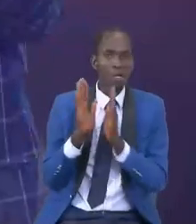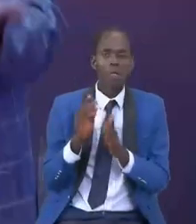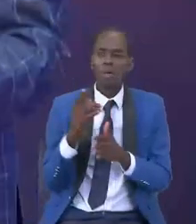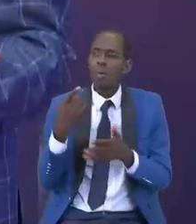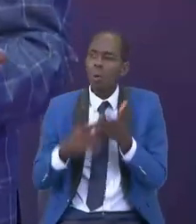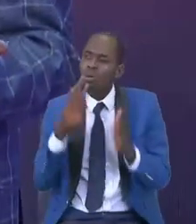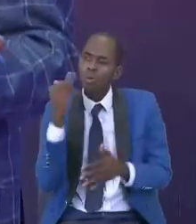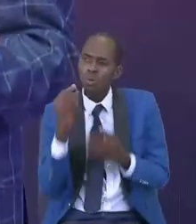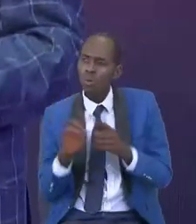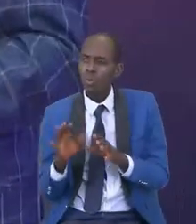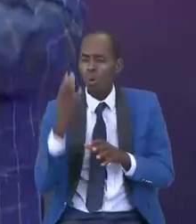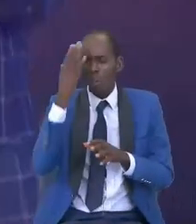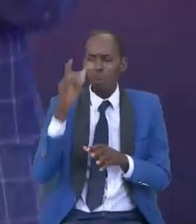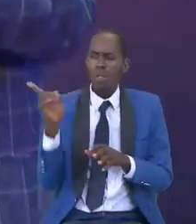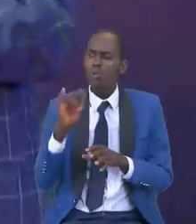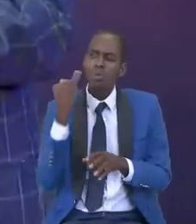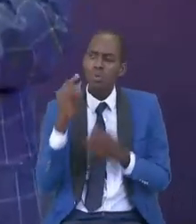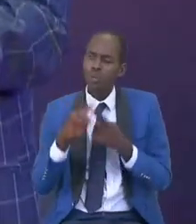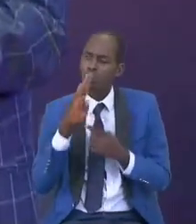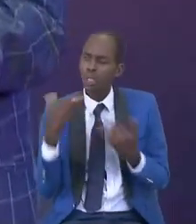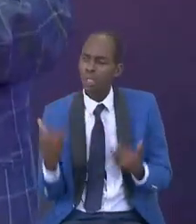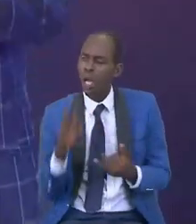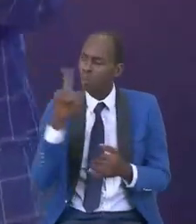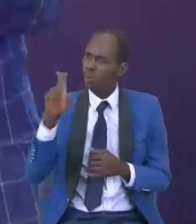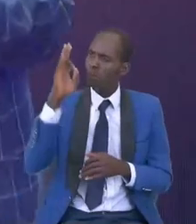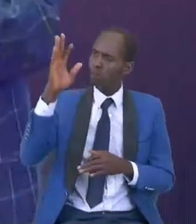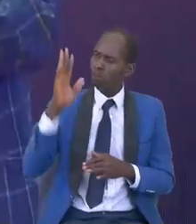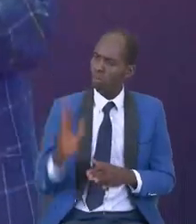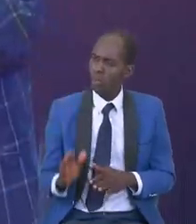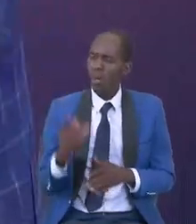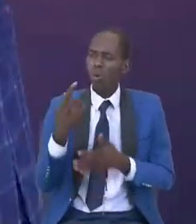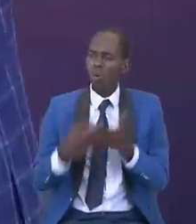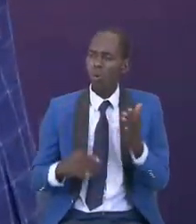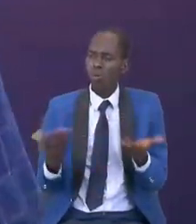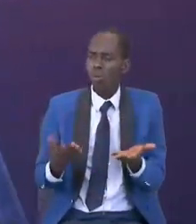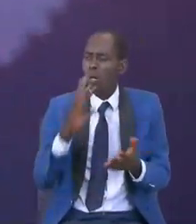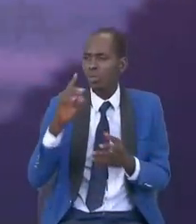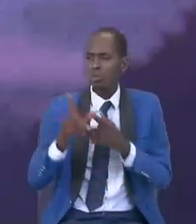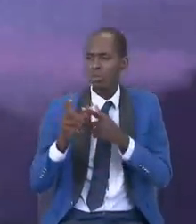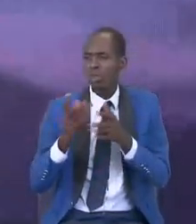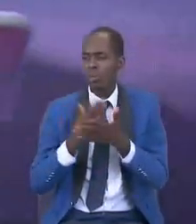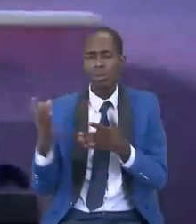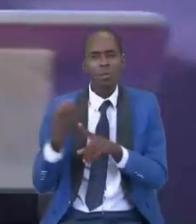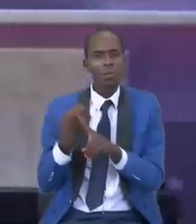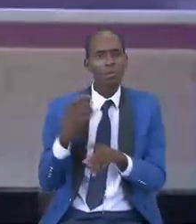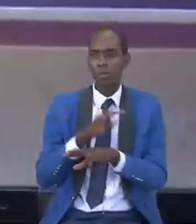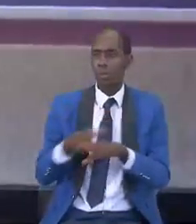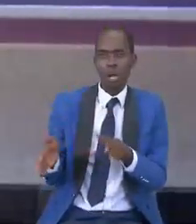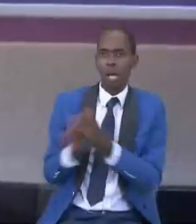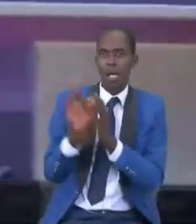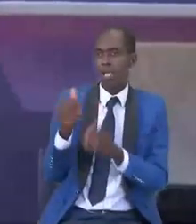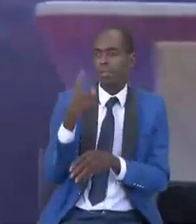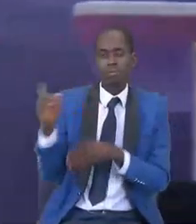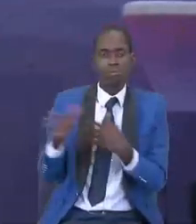viens? Qu'est-ce que tu es censé faire? Qu'est-ce que tu devrais être maintenant? Est-ce que tu es ministre? Qu'est-ce que tu fuis? Tu n'as même pas posé